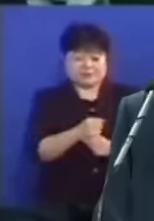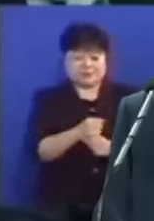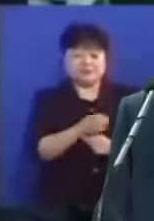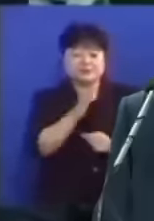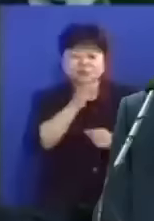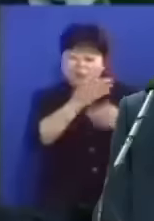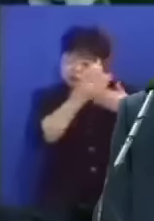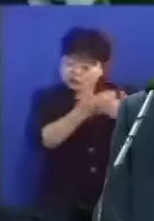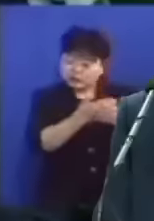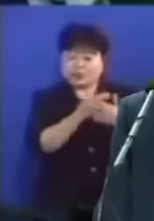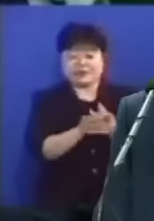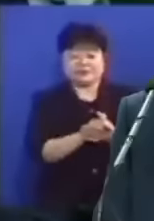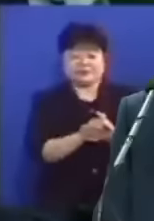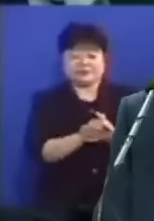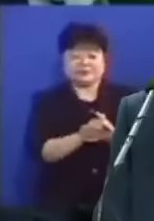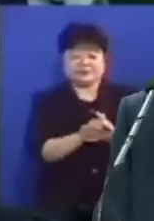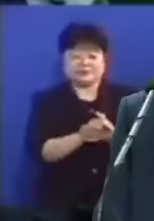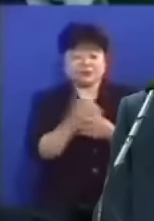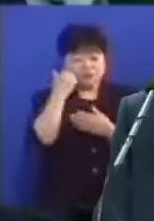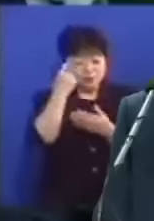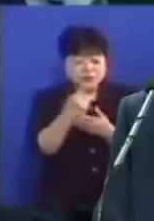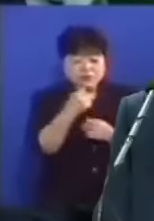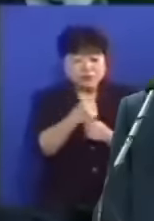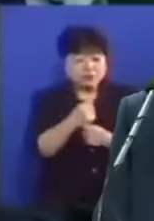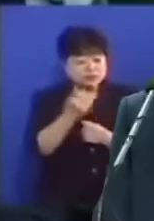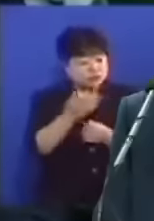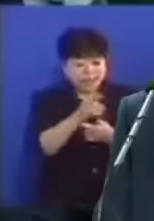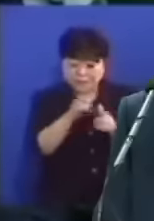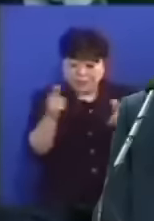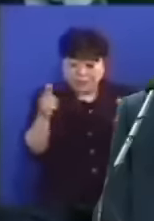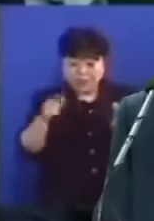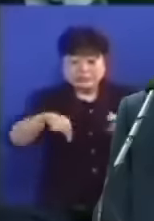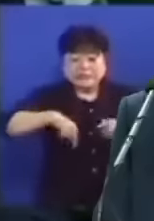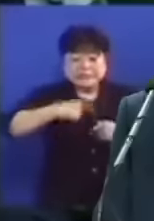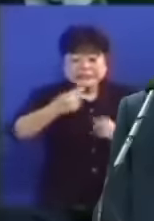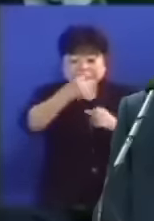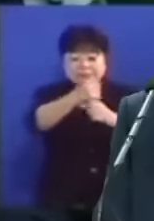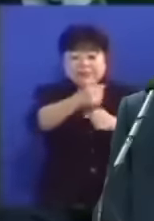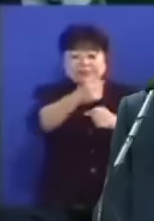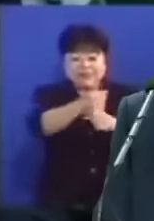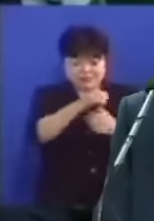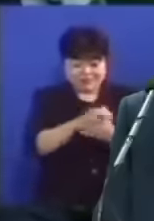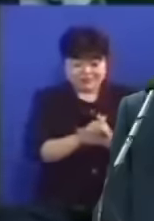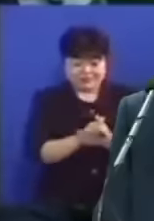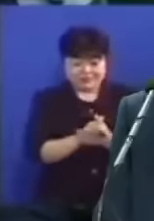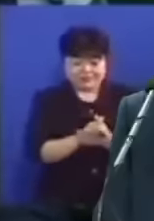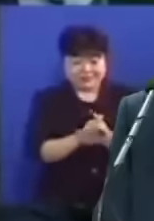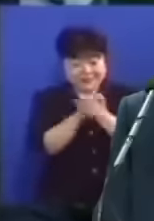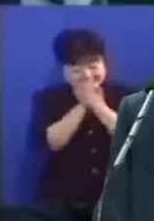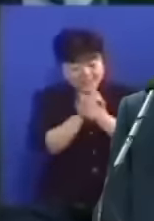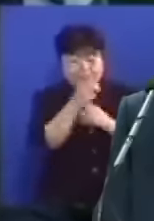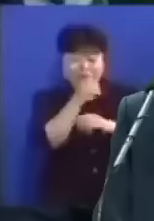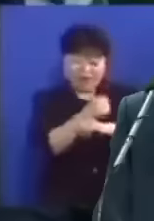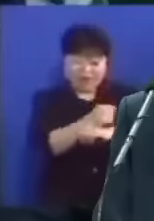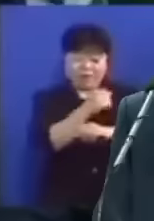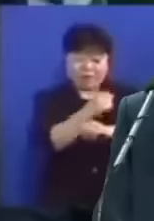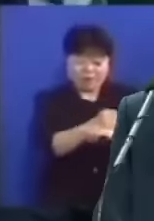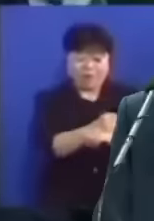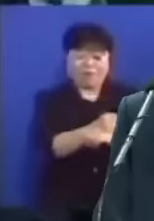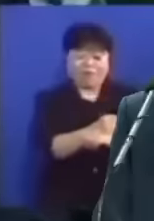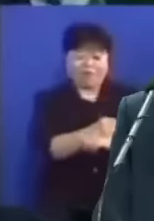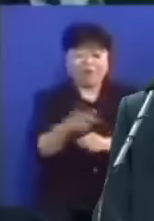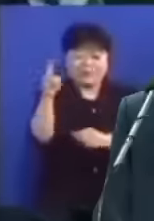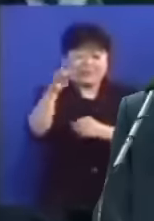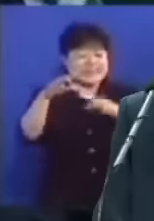만드는 것이 굉장히 필요한데 누가 와서 만들어주지 않아요. 여러분이 만들어야 되는 것입니다. 기도하고